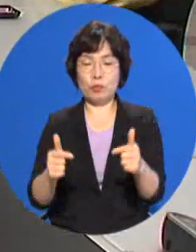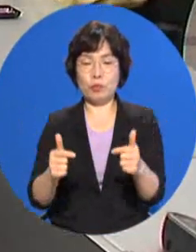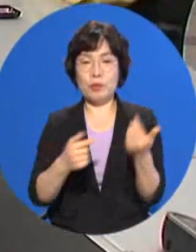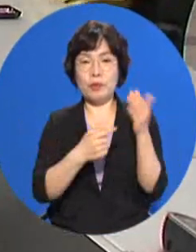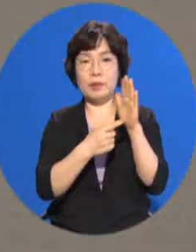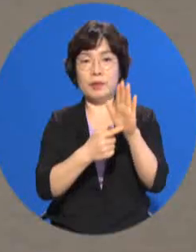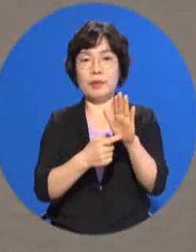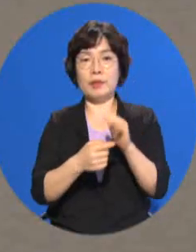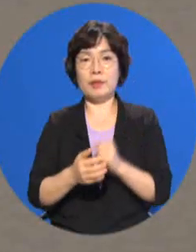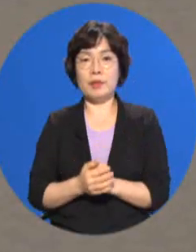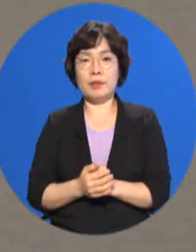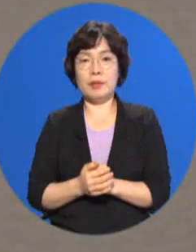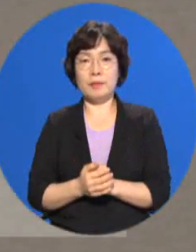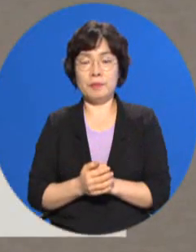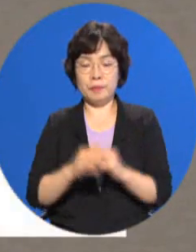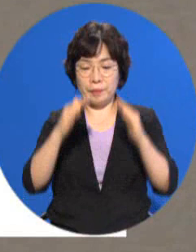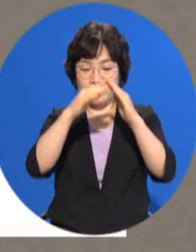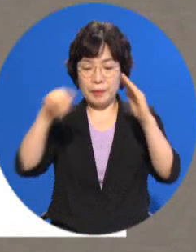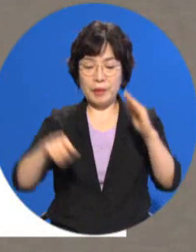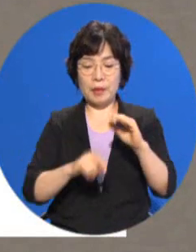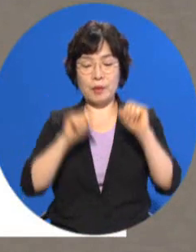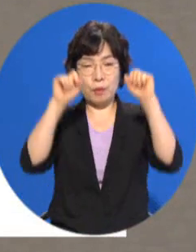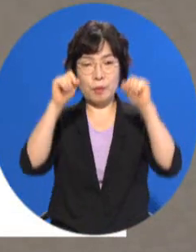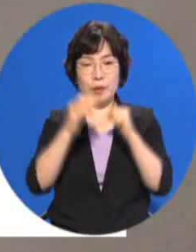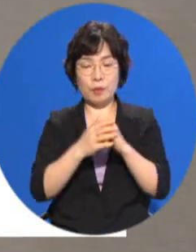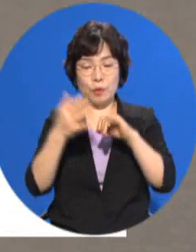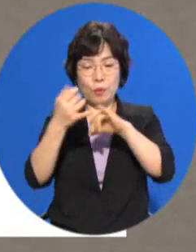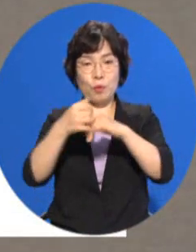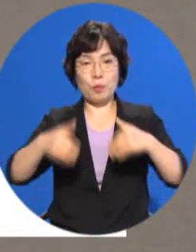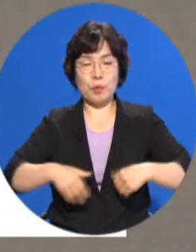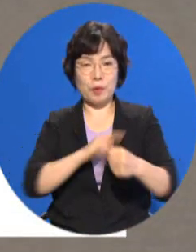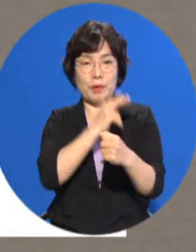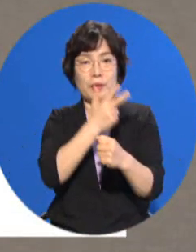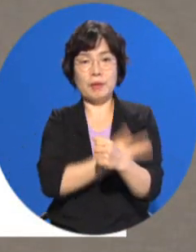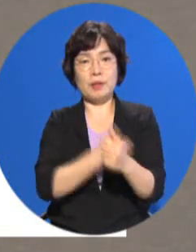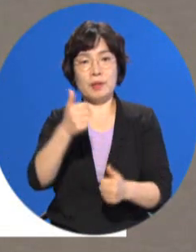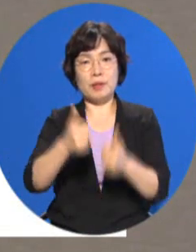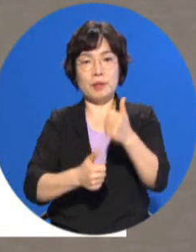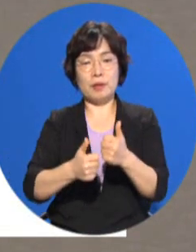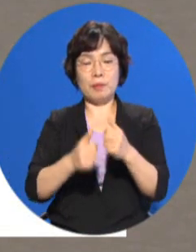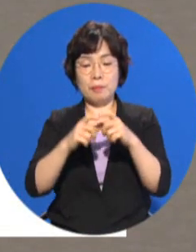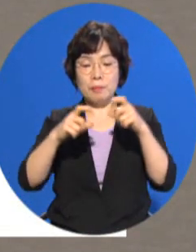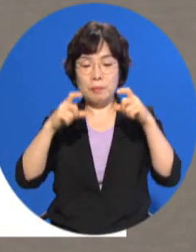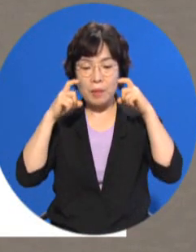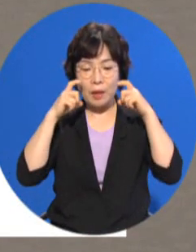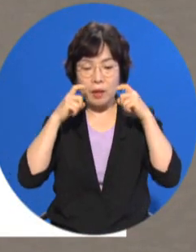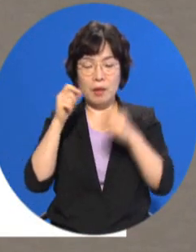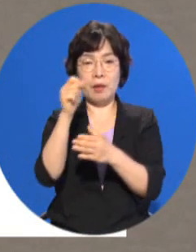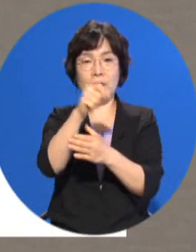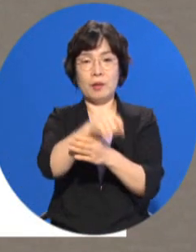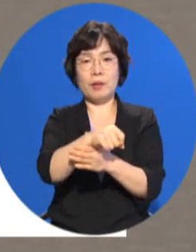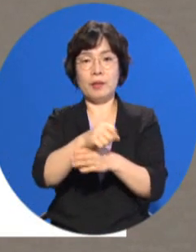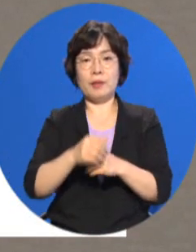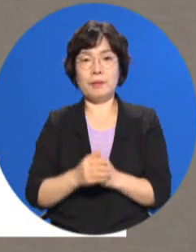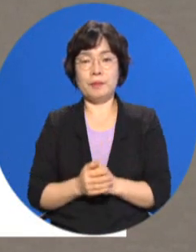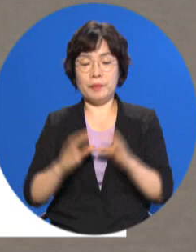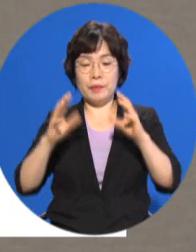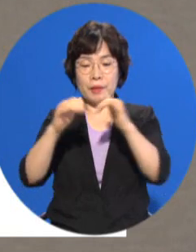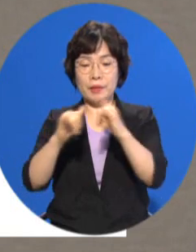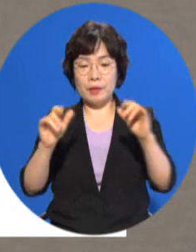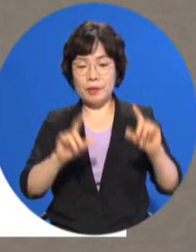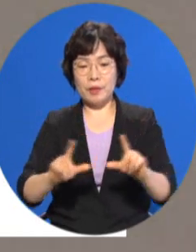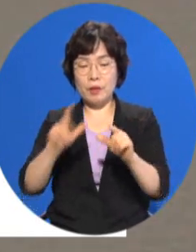했습니다. 실외 활동과 필수적인 자격시험 등을 제한적으로 허용함으로써 국민